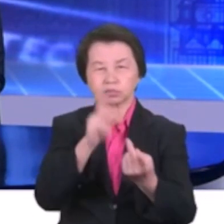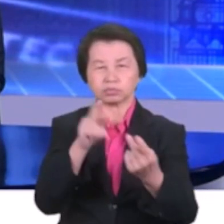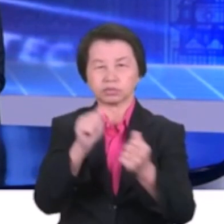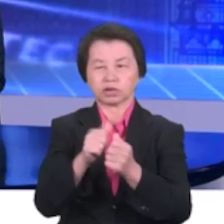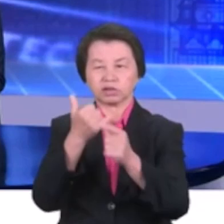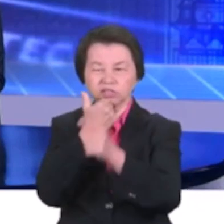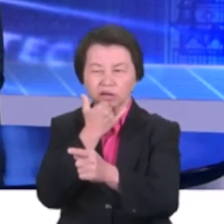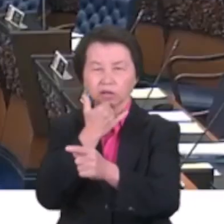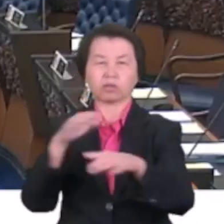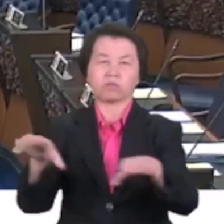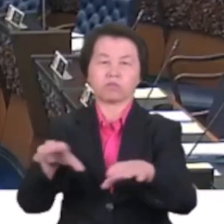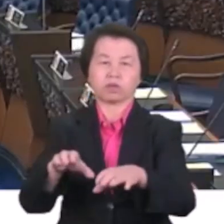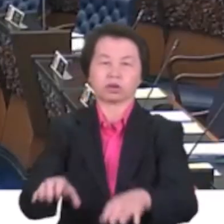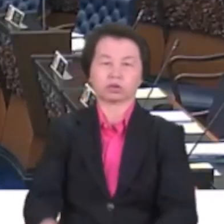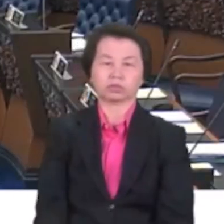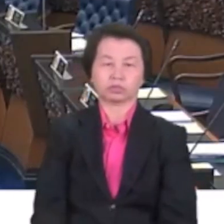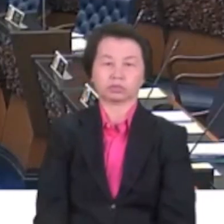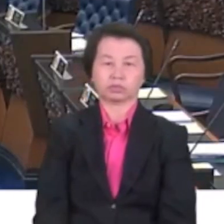dilakukan.